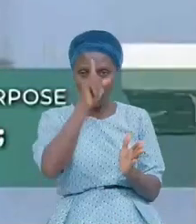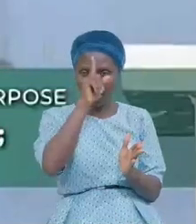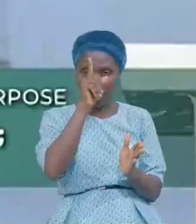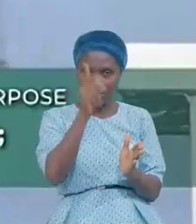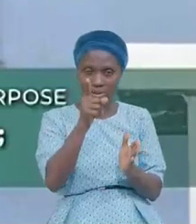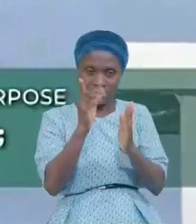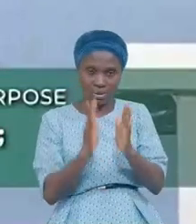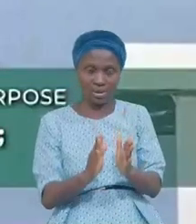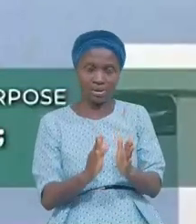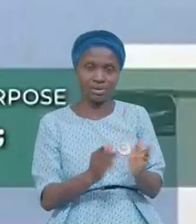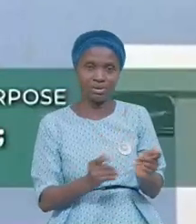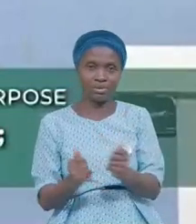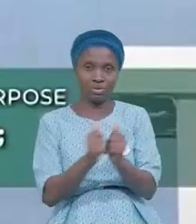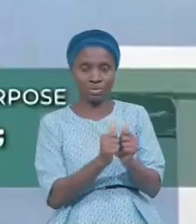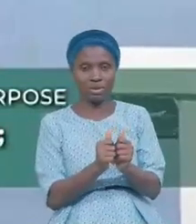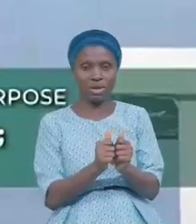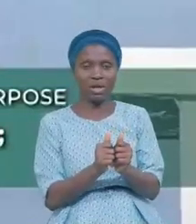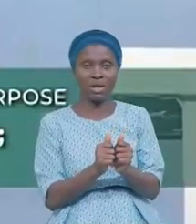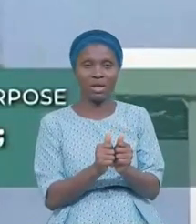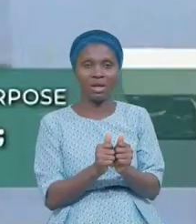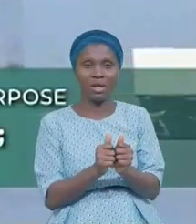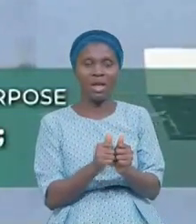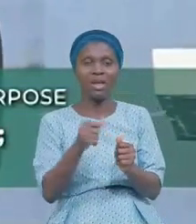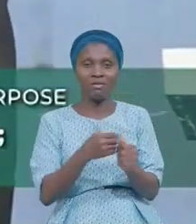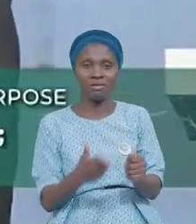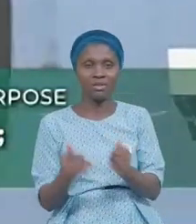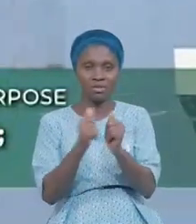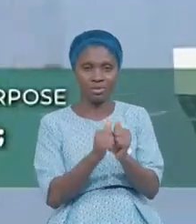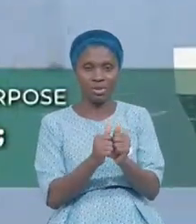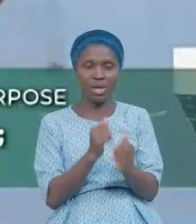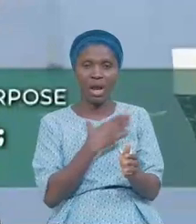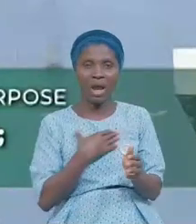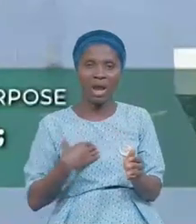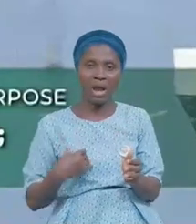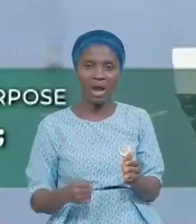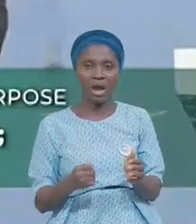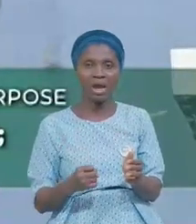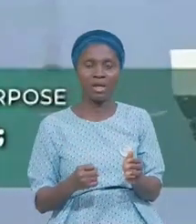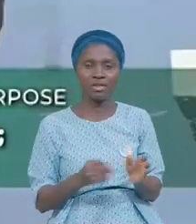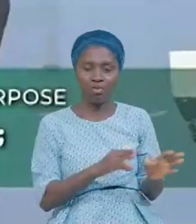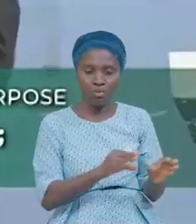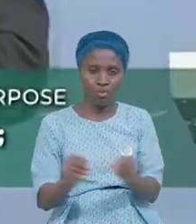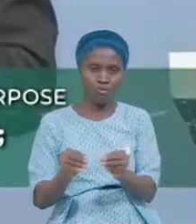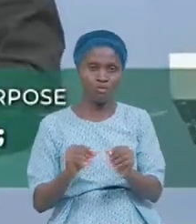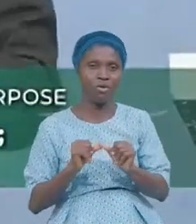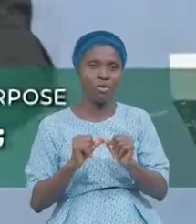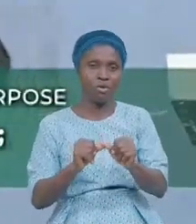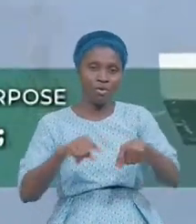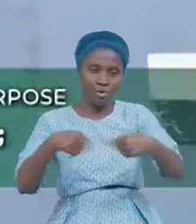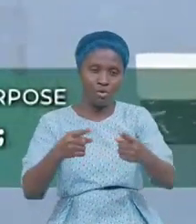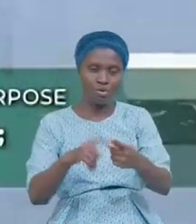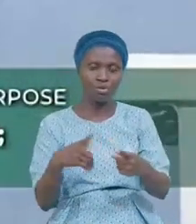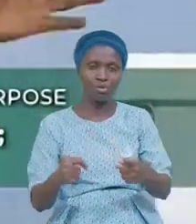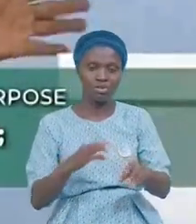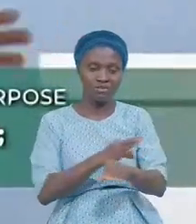nous mettons notre force ensemble pour aller sur le terrain où